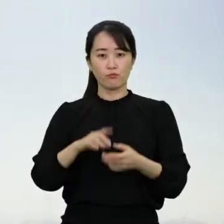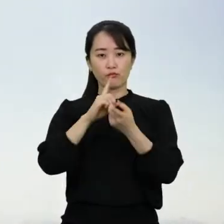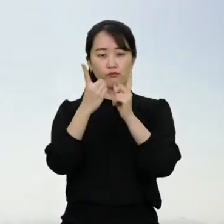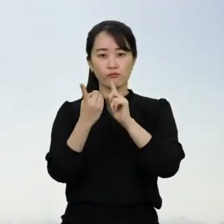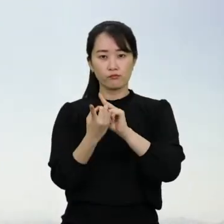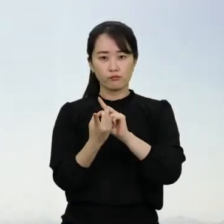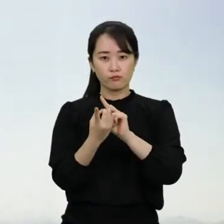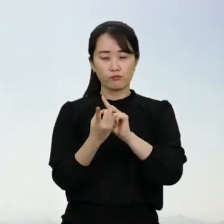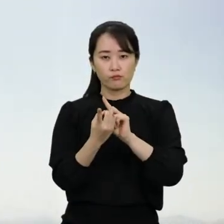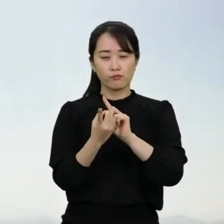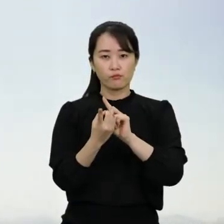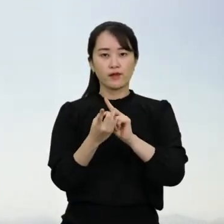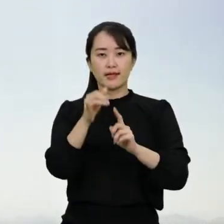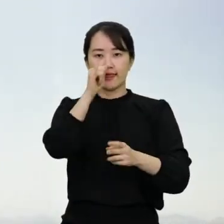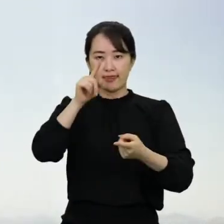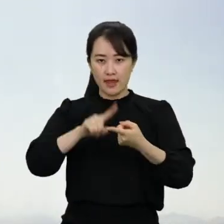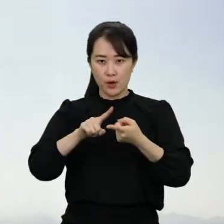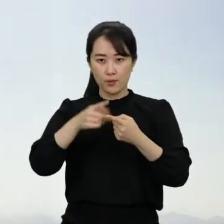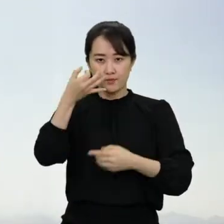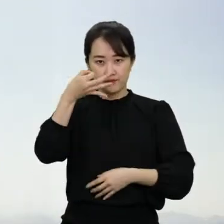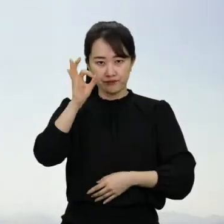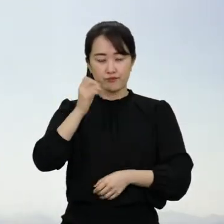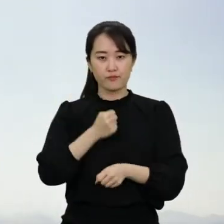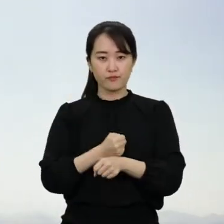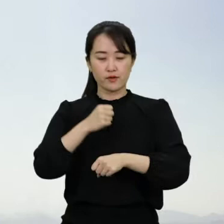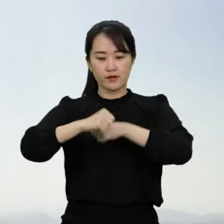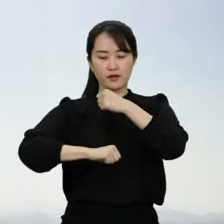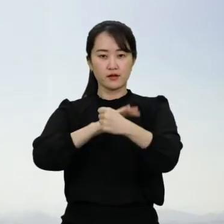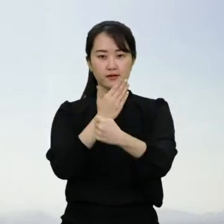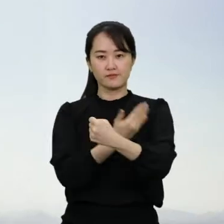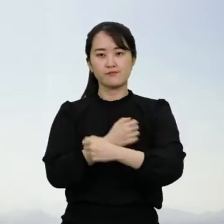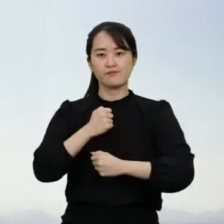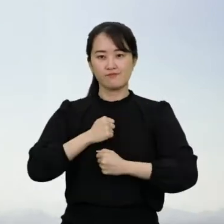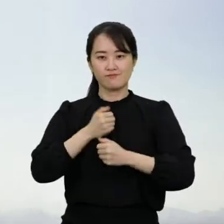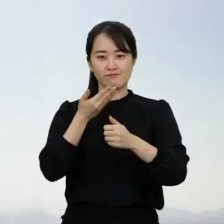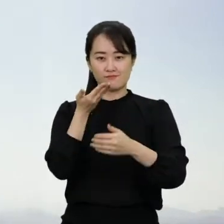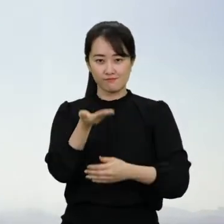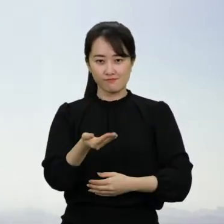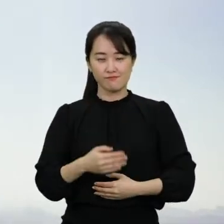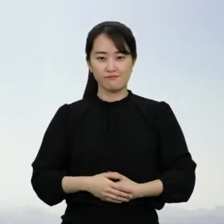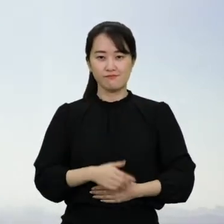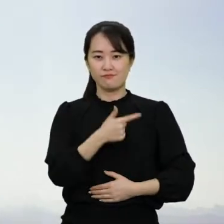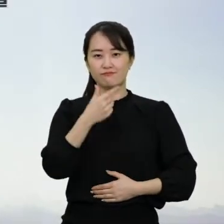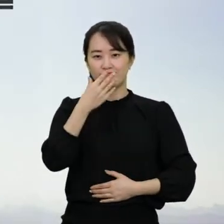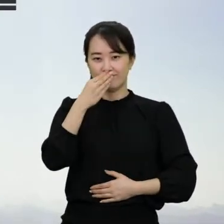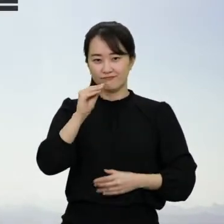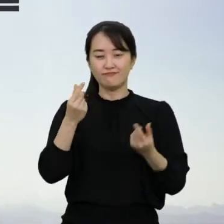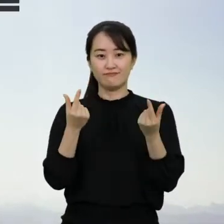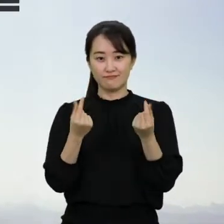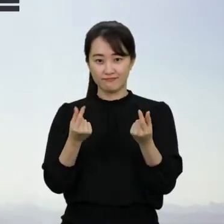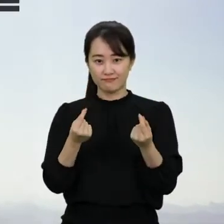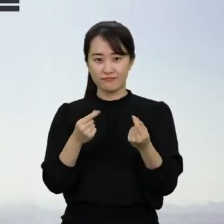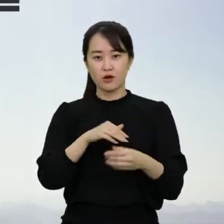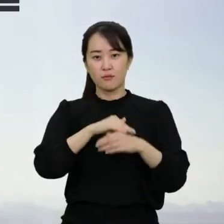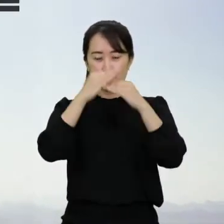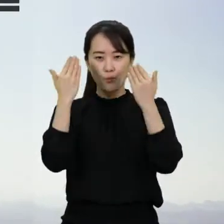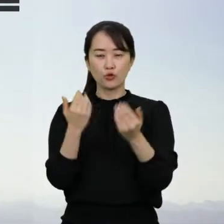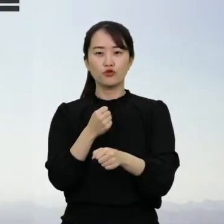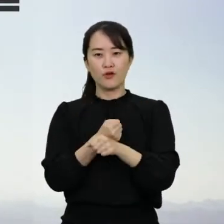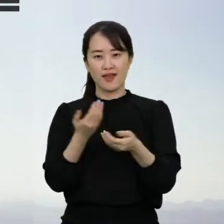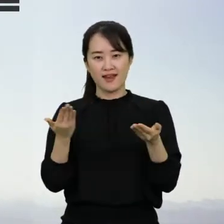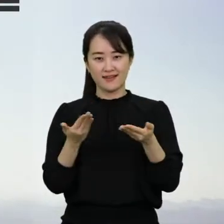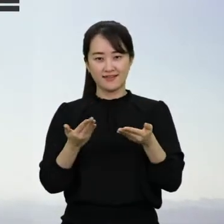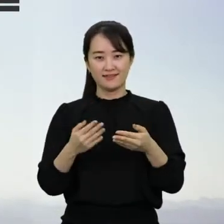서로의 고유성을 인정하고 자유와 권리를 지켜주는 것, 너무나 당연한 듯이 우리 모두가 해야